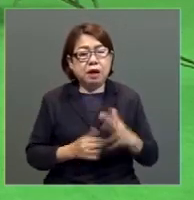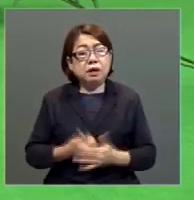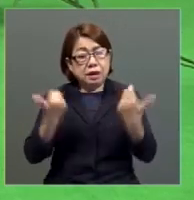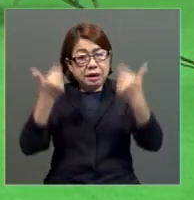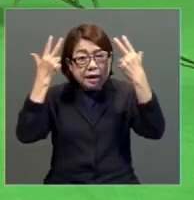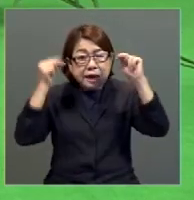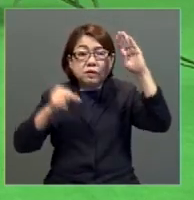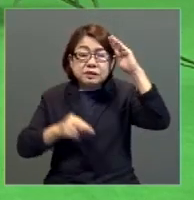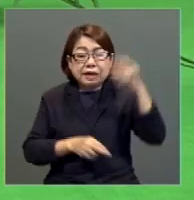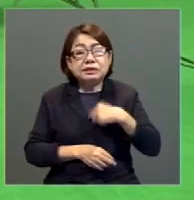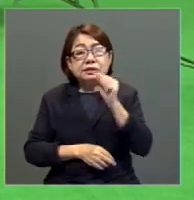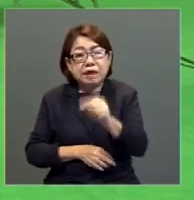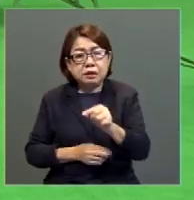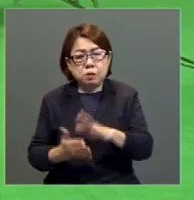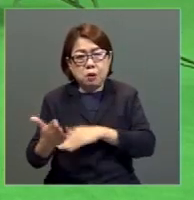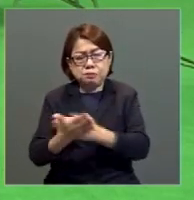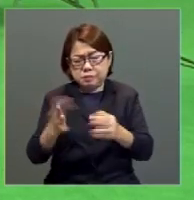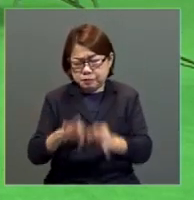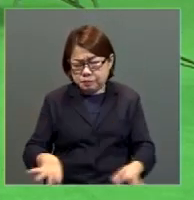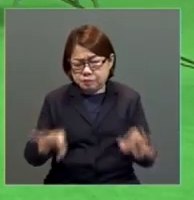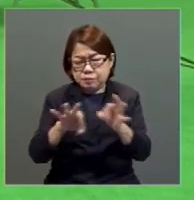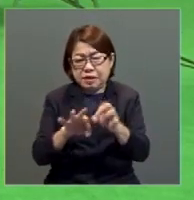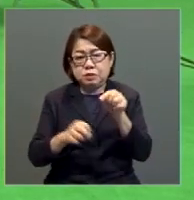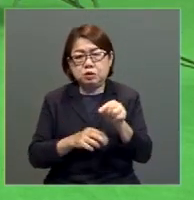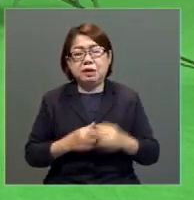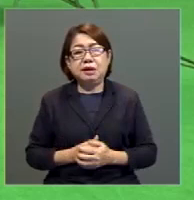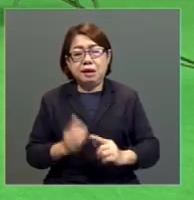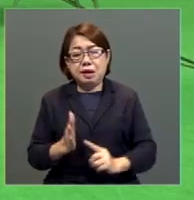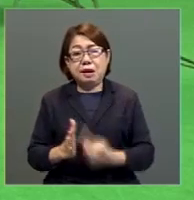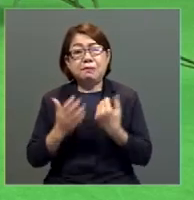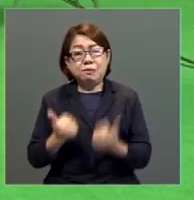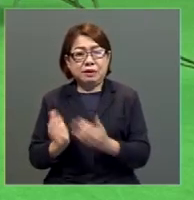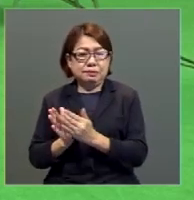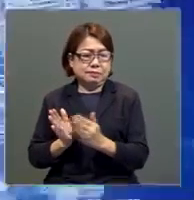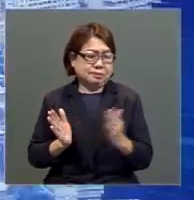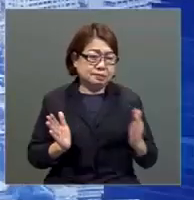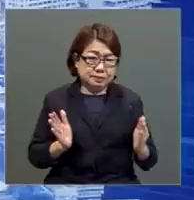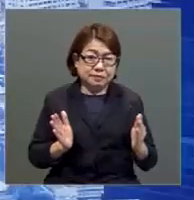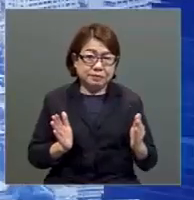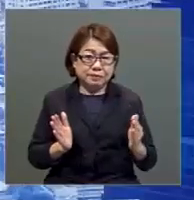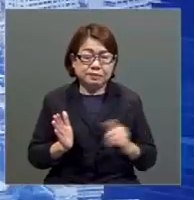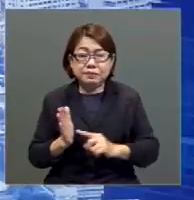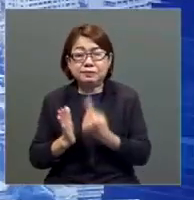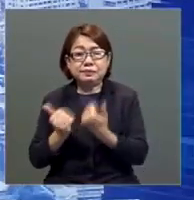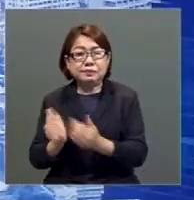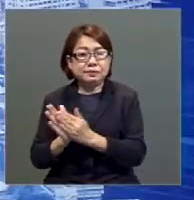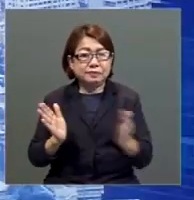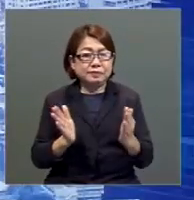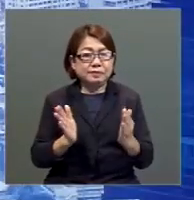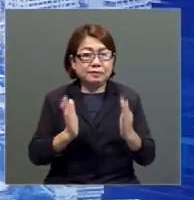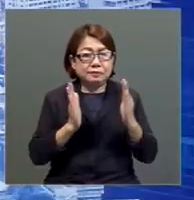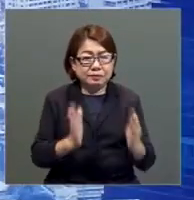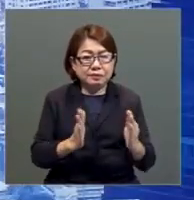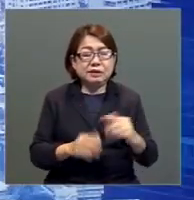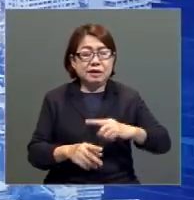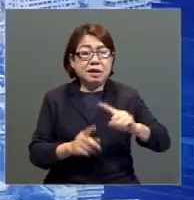นี้มาตรการใหญ่ๆคือเรื่องนี้เลยครับตั้งแต่วันนี้เป็นต้นไปจนกระทั่งถึงวันที่15เมษาย